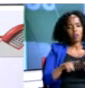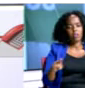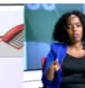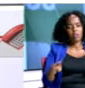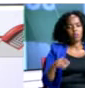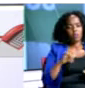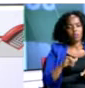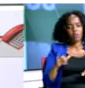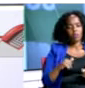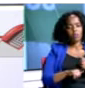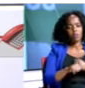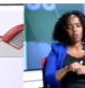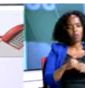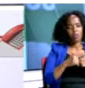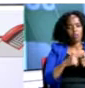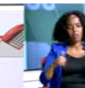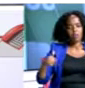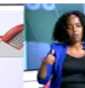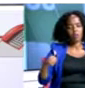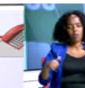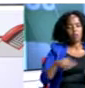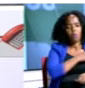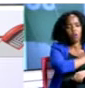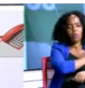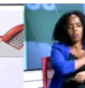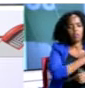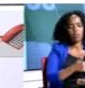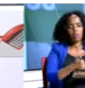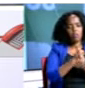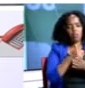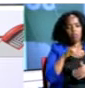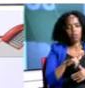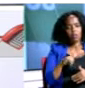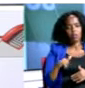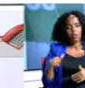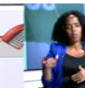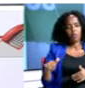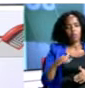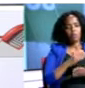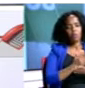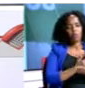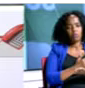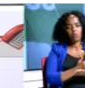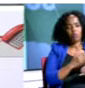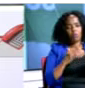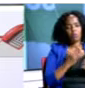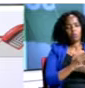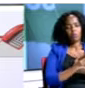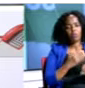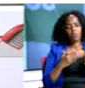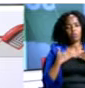wanta kana kunyo mudate itin adda bastani, wanta saf degger sake nudaf, akaso bernota ke nudaf ko ping jirai